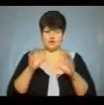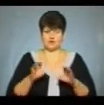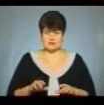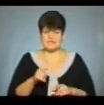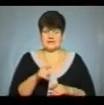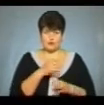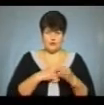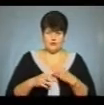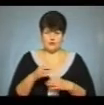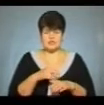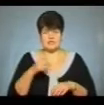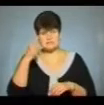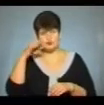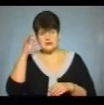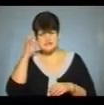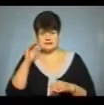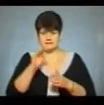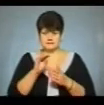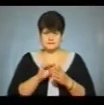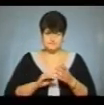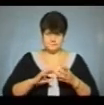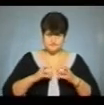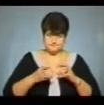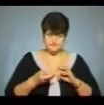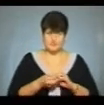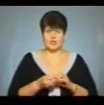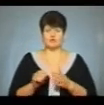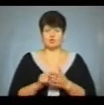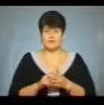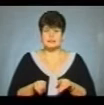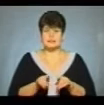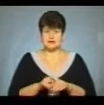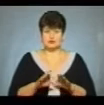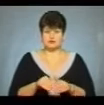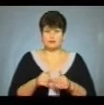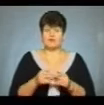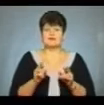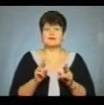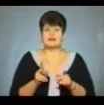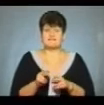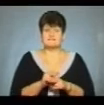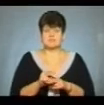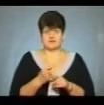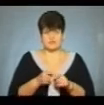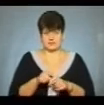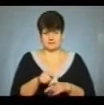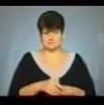Їх обговорили з поліцейськими та склали резолюцію. В документі також запропонували, як виправити ці